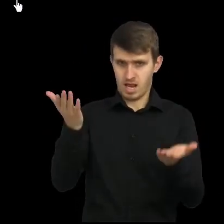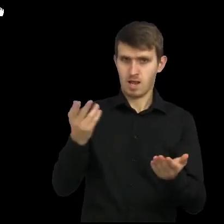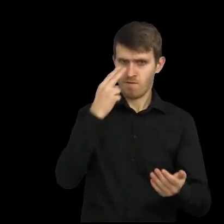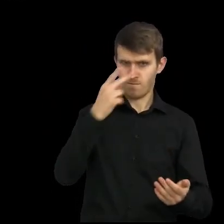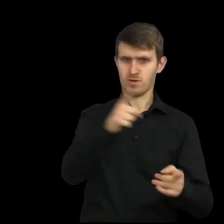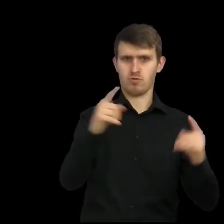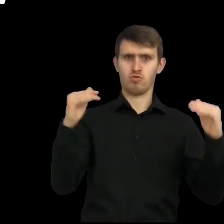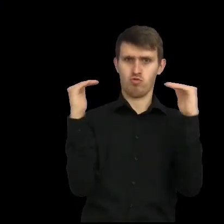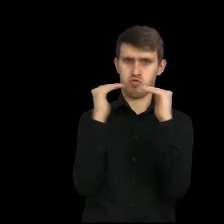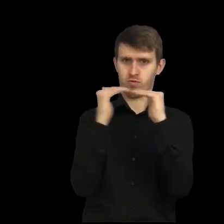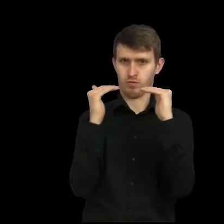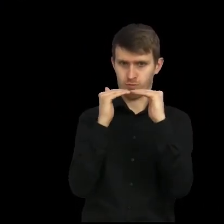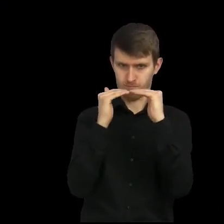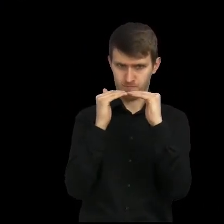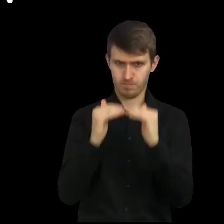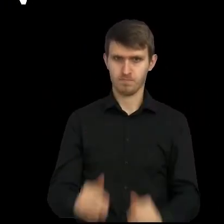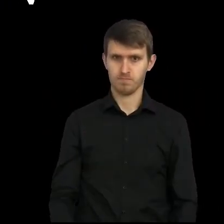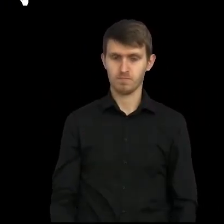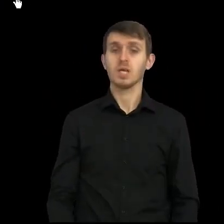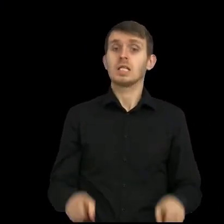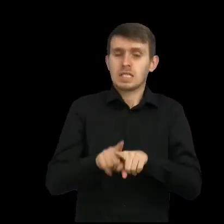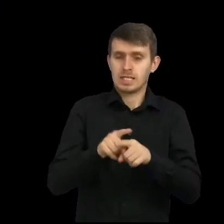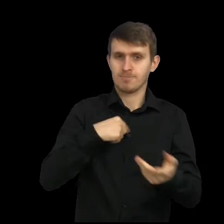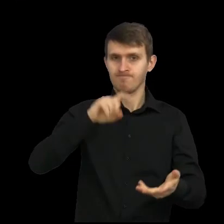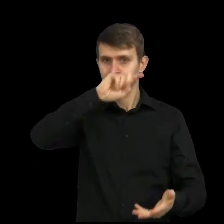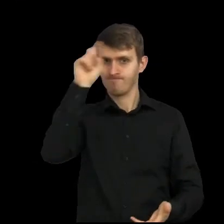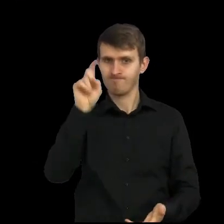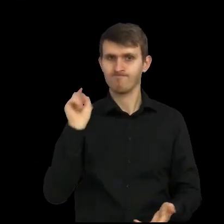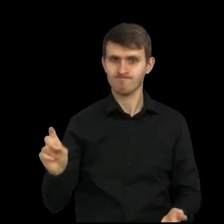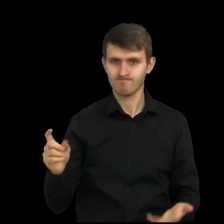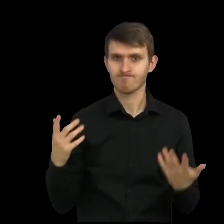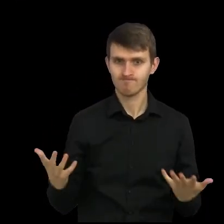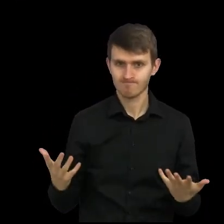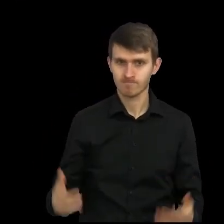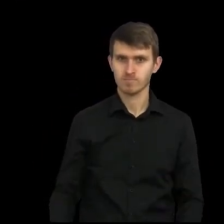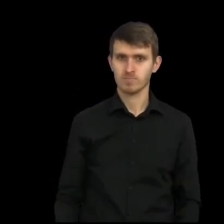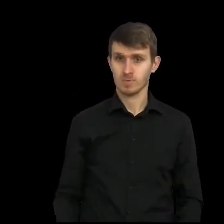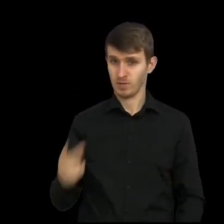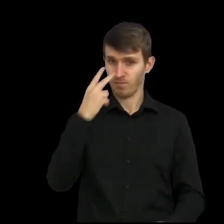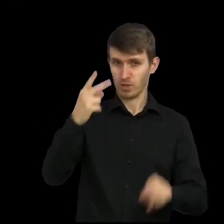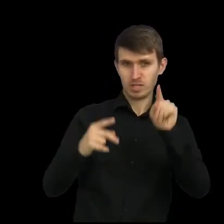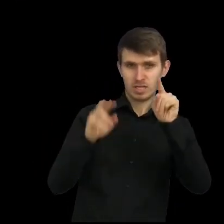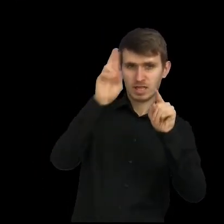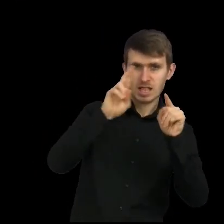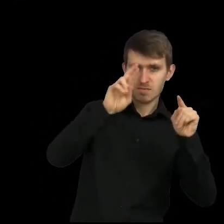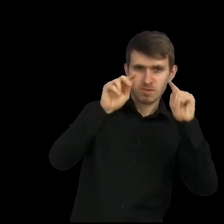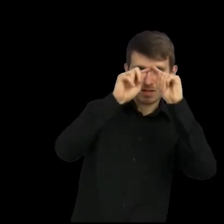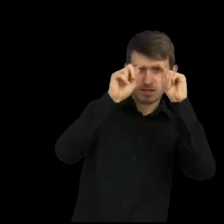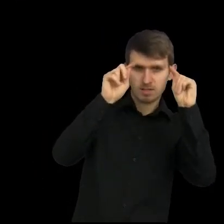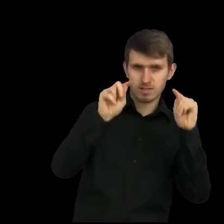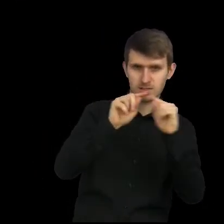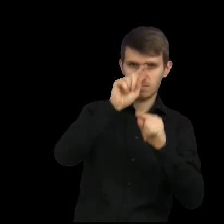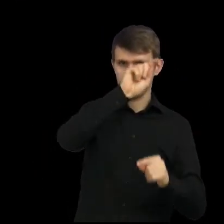Mamy tu wagę, która, jak widać, jest w równowadze. Mamy też zagadkę do rozwiązania. Na tej szali